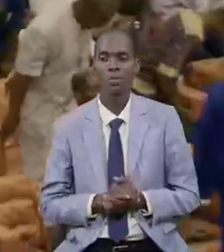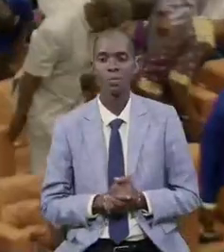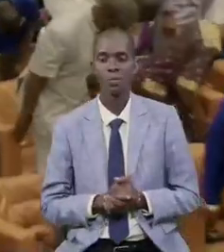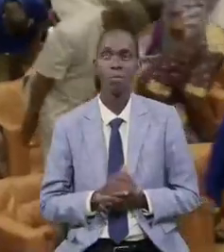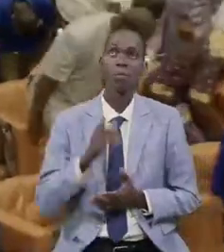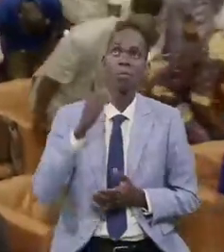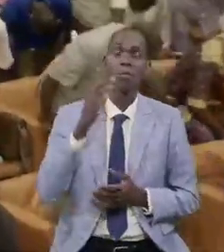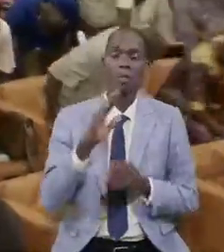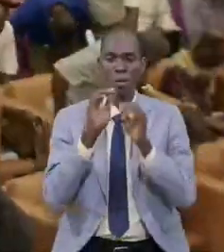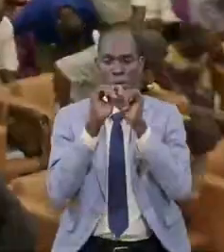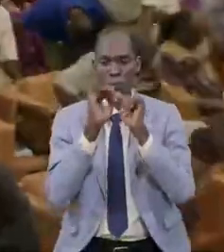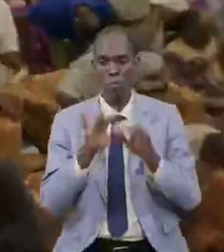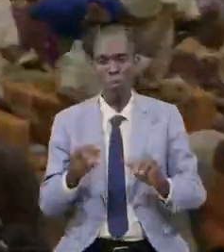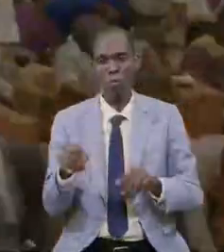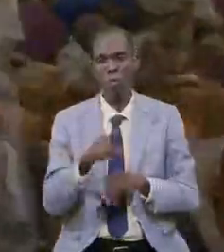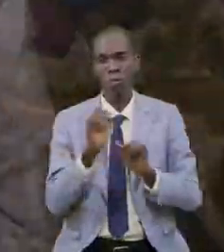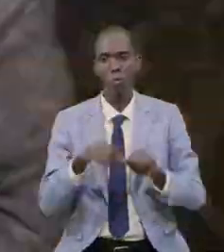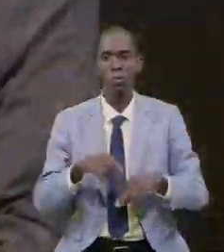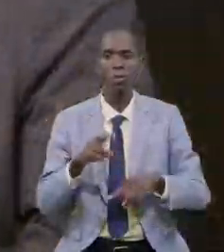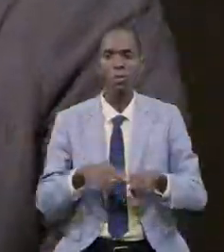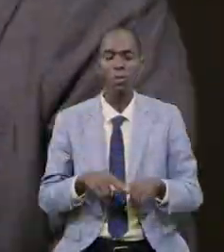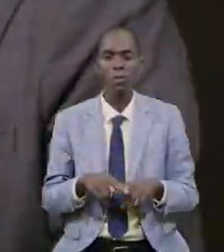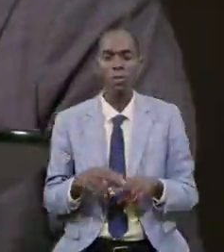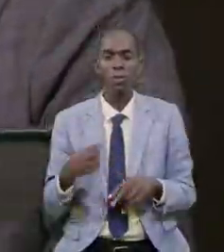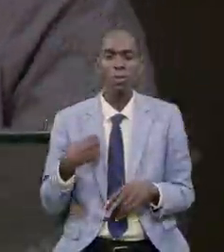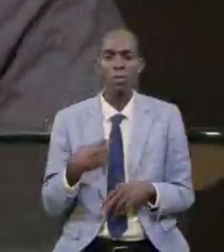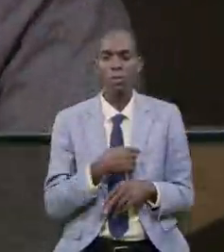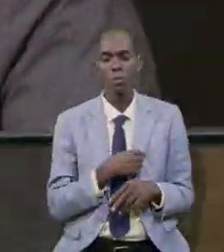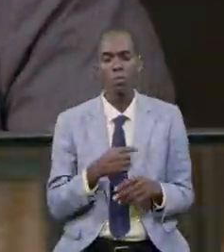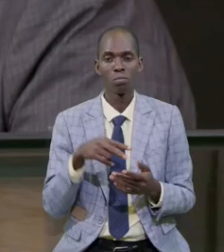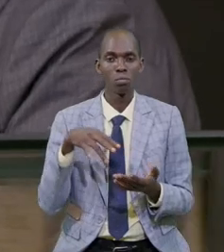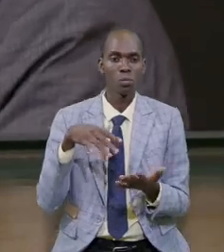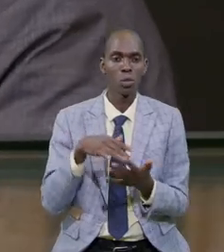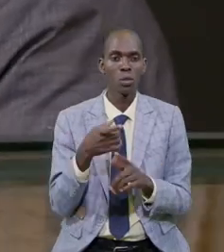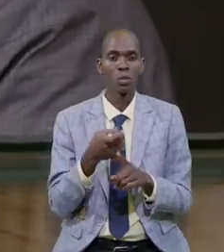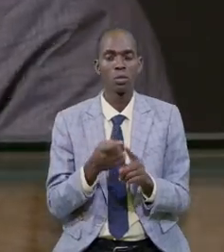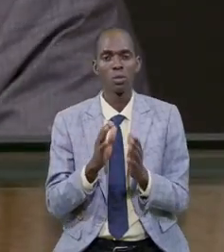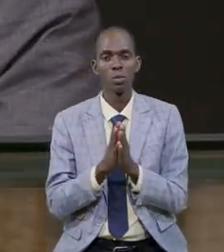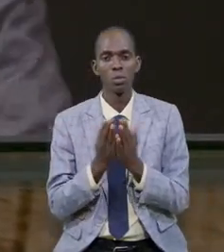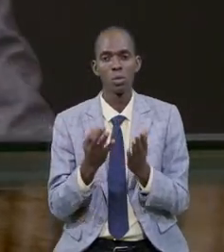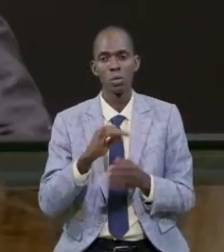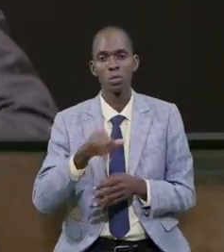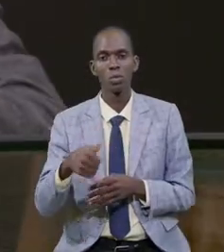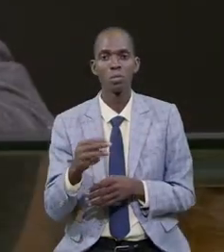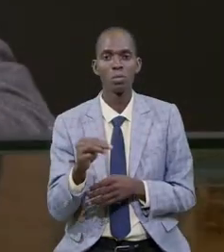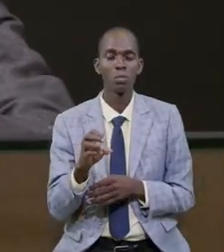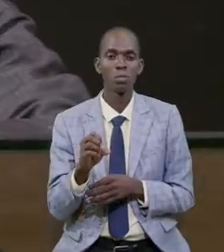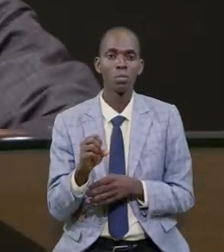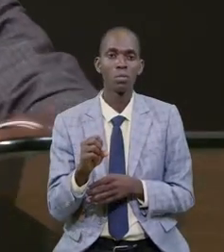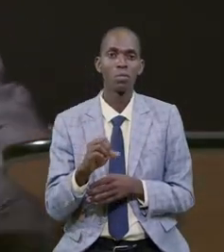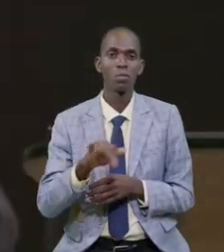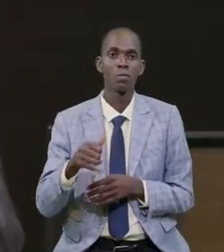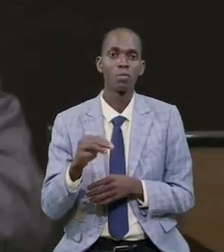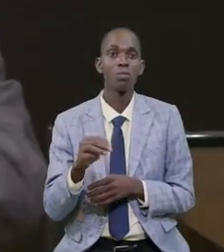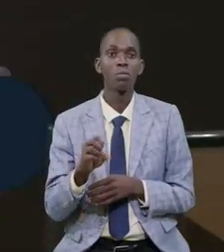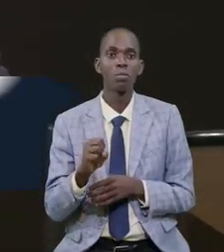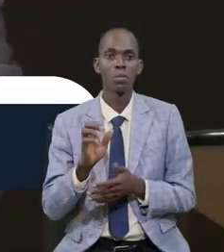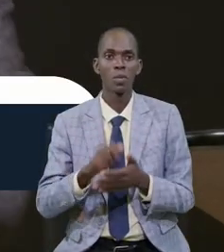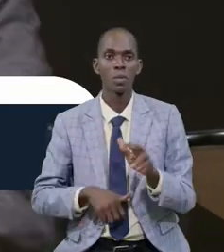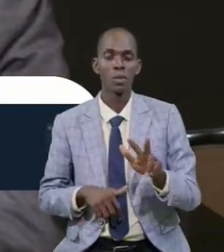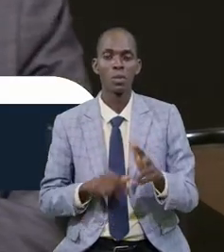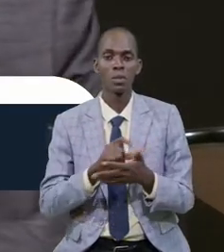Que le Seigneur vous bénisse, asseyez-vous. Nous allons à Jacques chapitre 3.